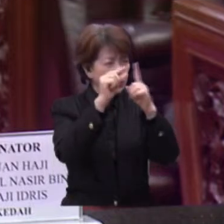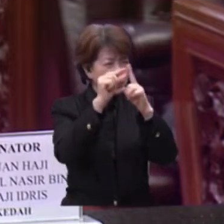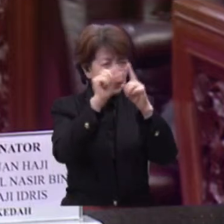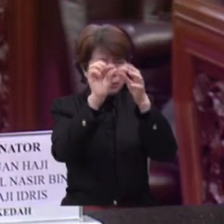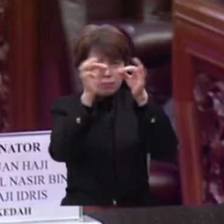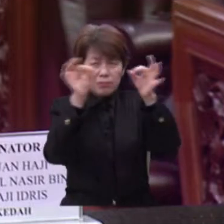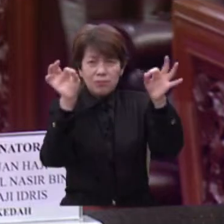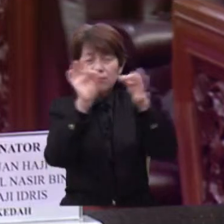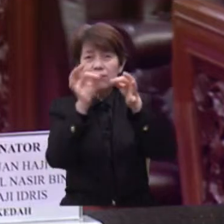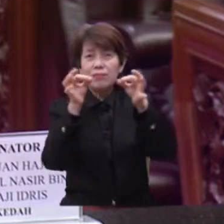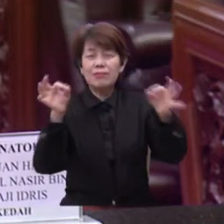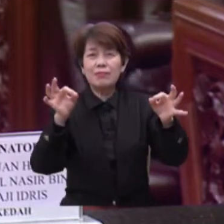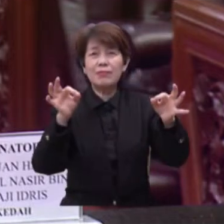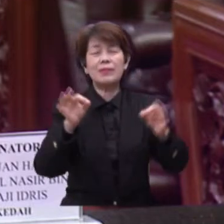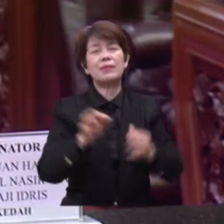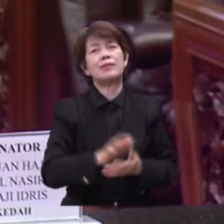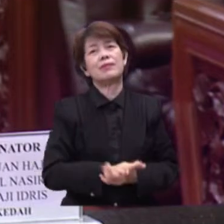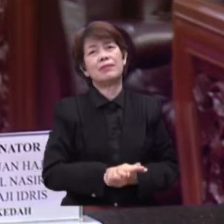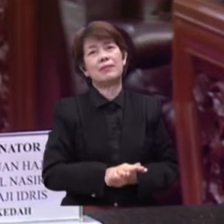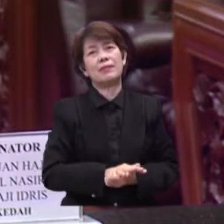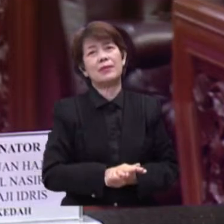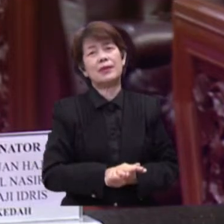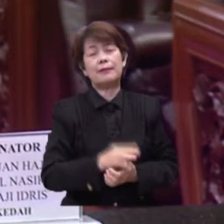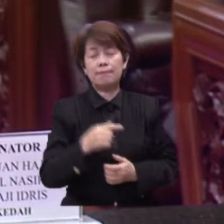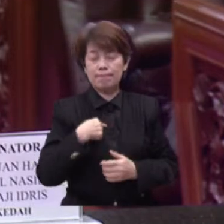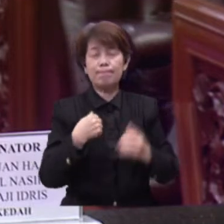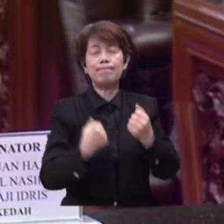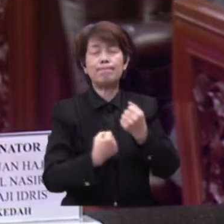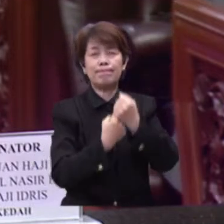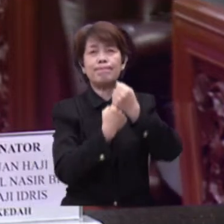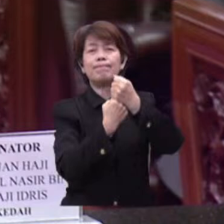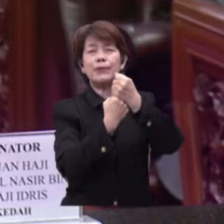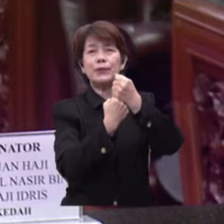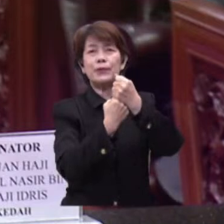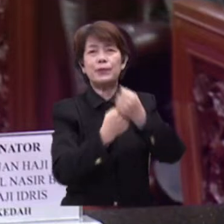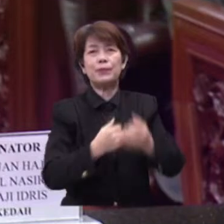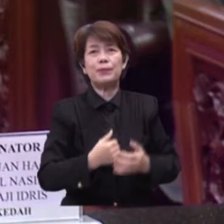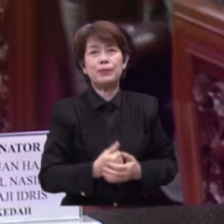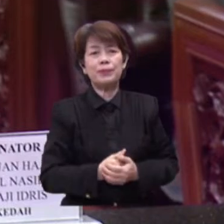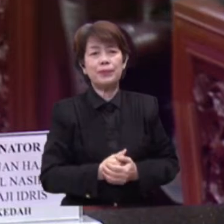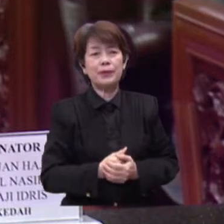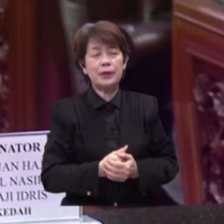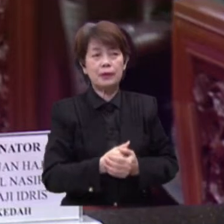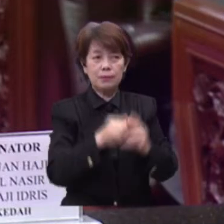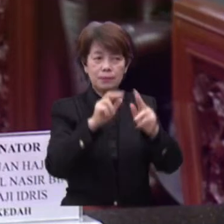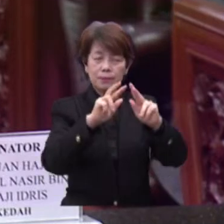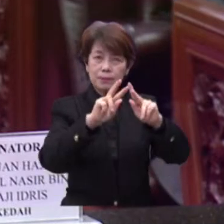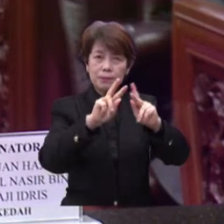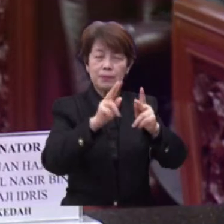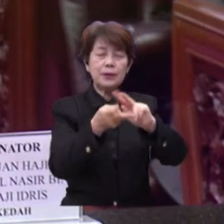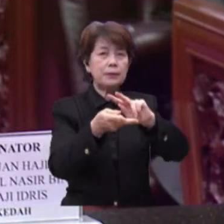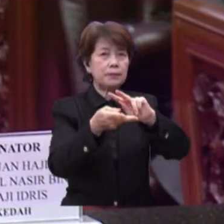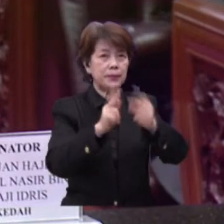saya menyokong pindahan undang-undang yang